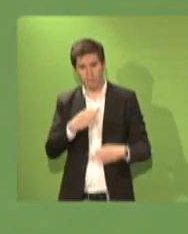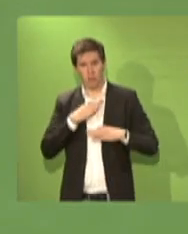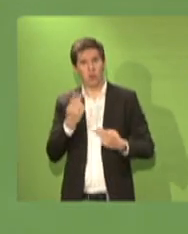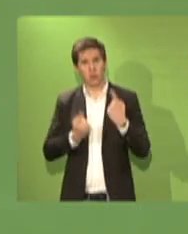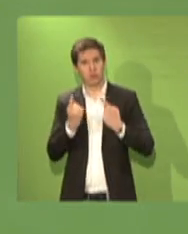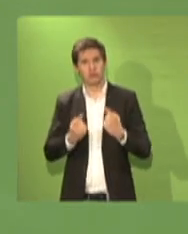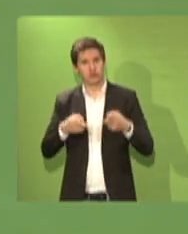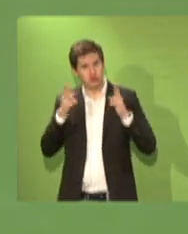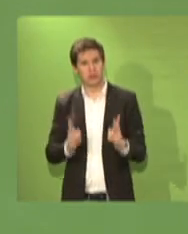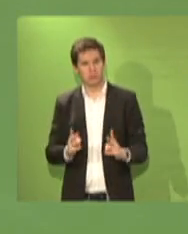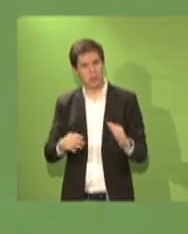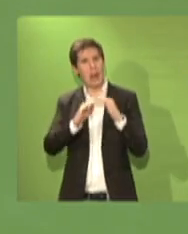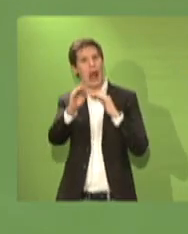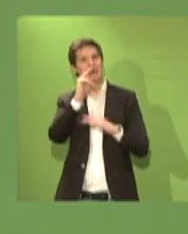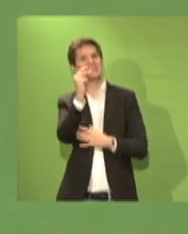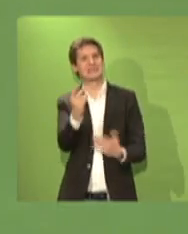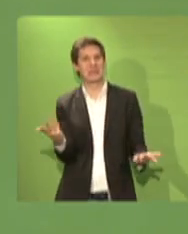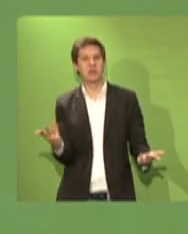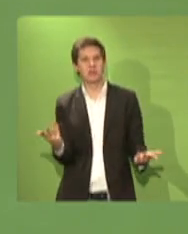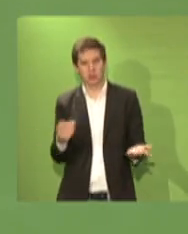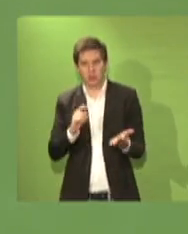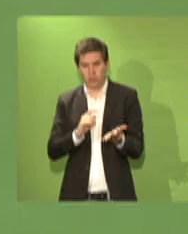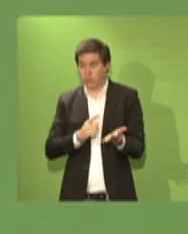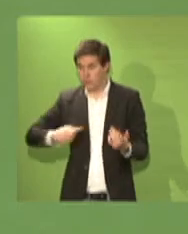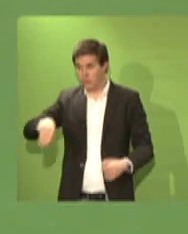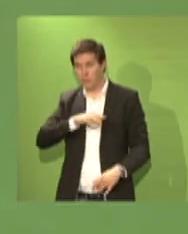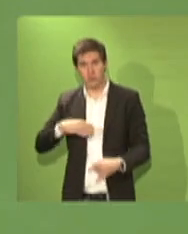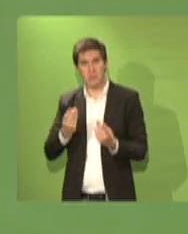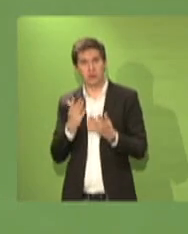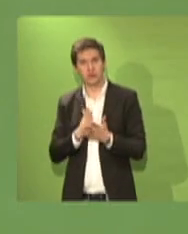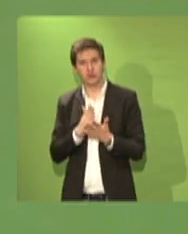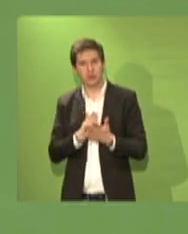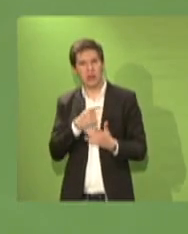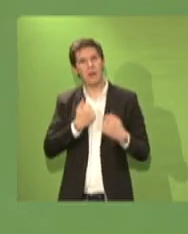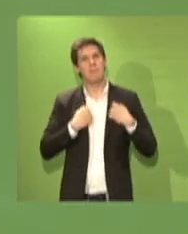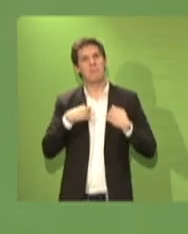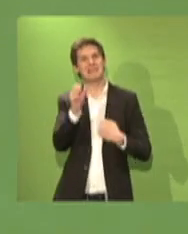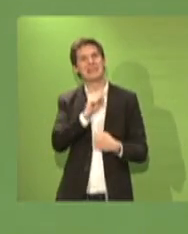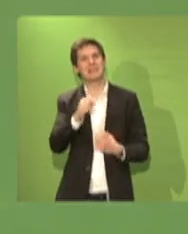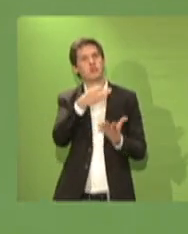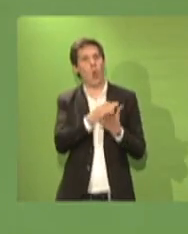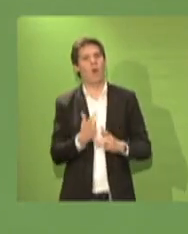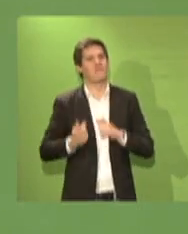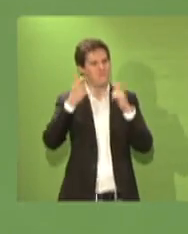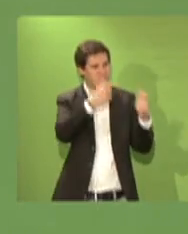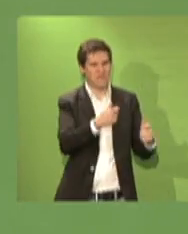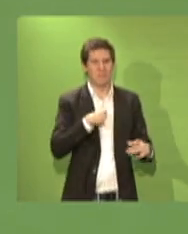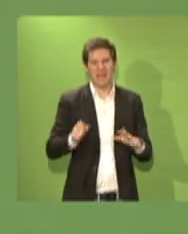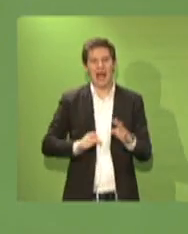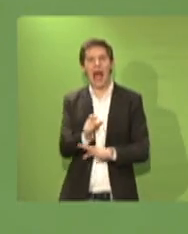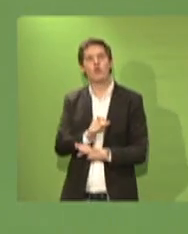Und lieber LAFO, es hat sich gelohnt, nach Bad Sassendorf zu gehen, die Rhein-Ruhr-Schiene mal zu verlassen mit einer Veranstaltung